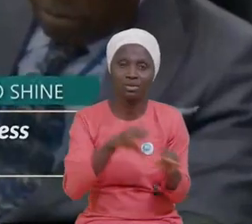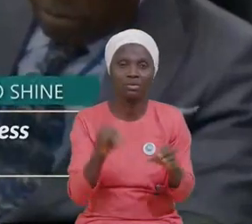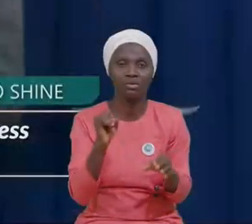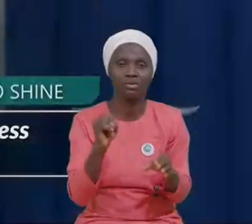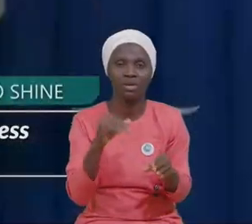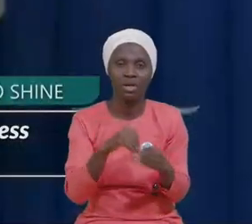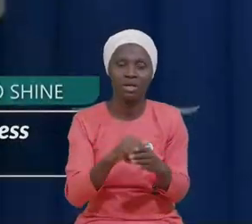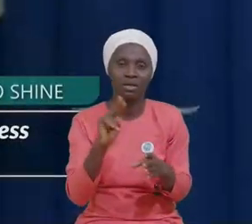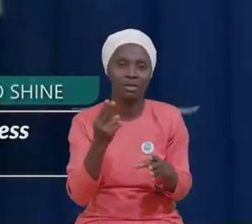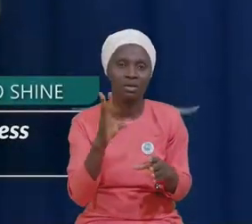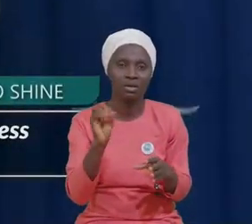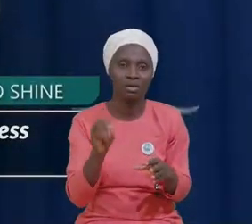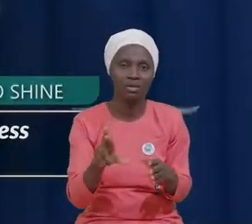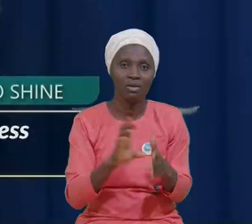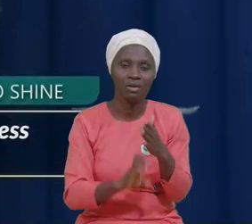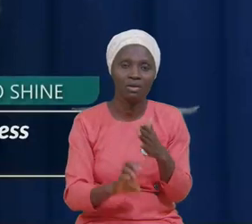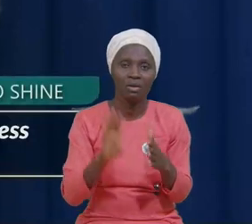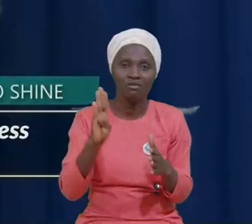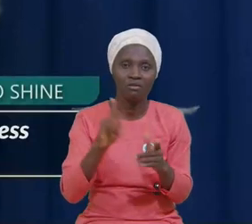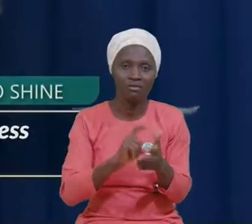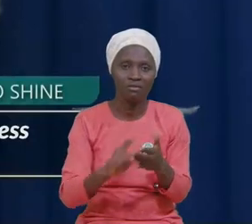nous dit en 2 Corinthiens,